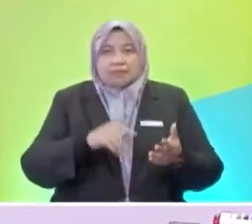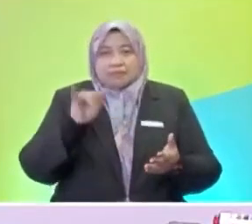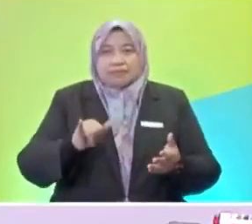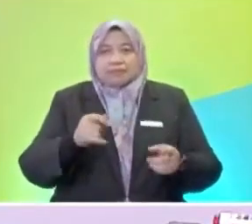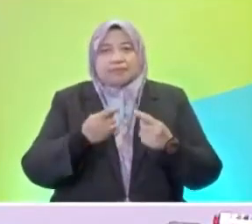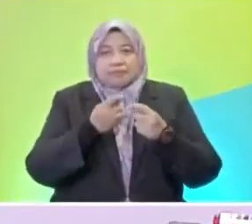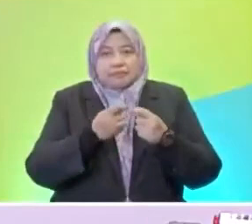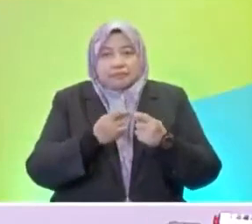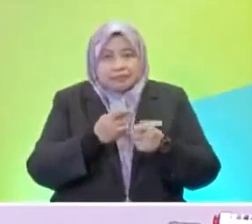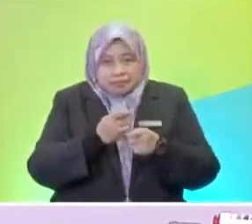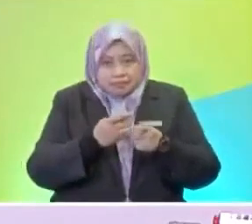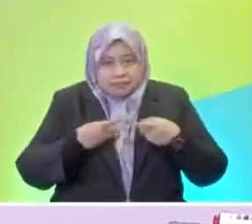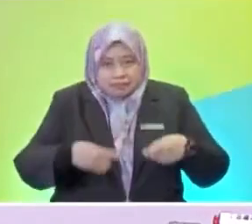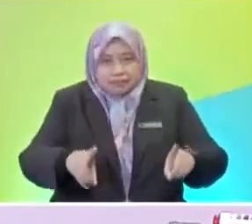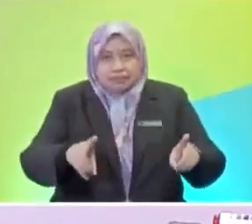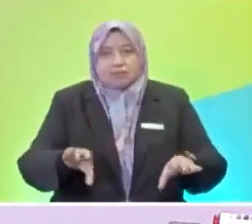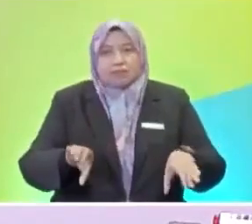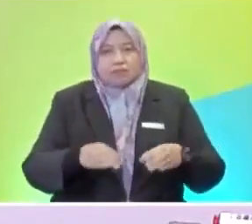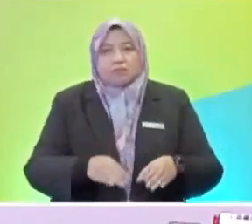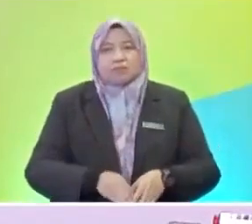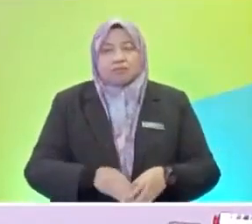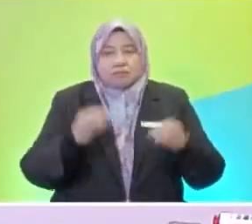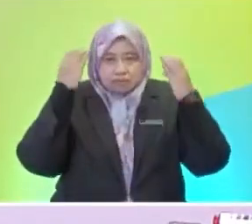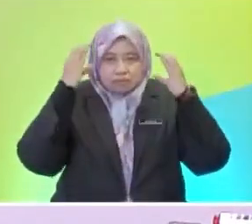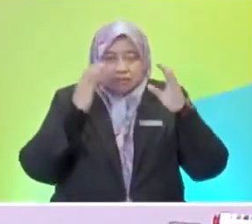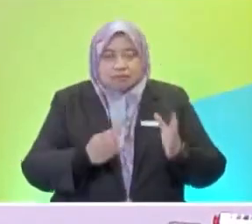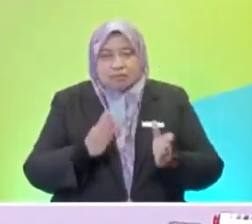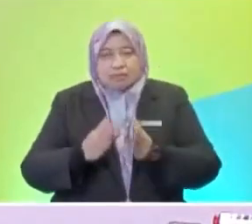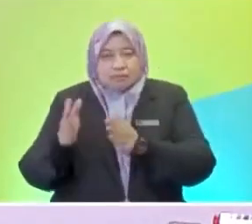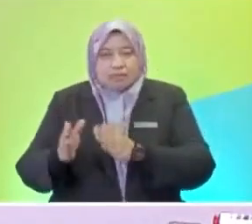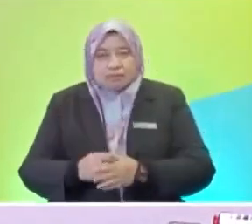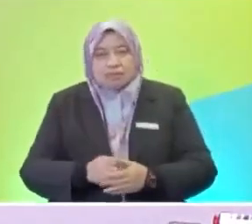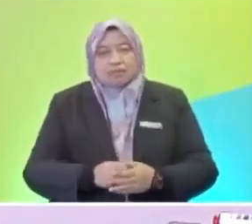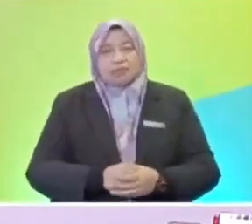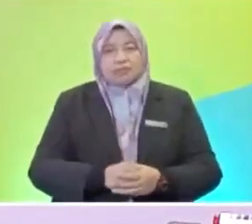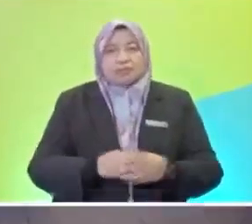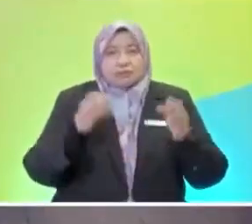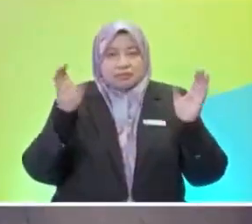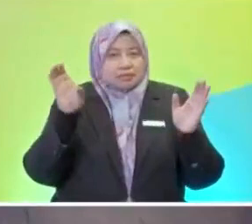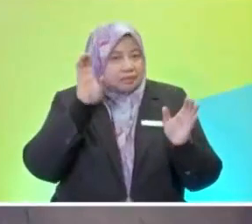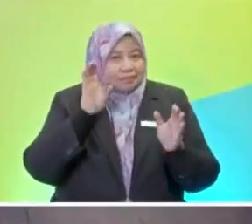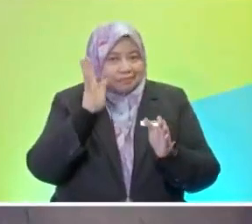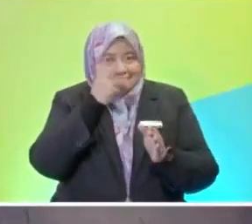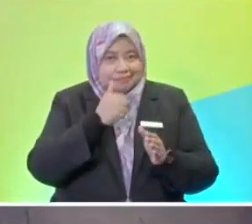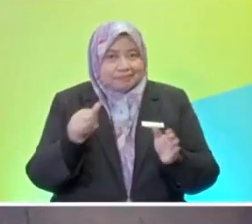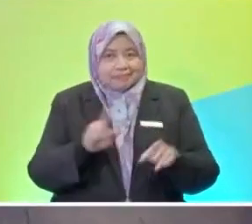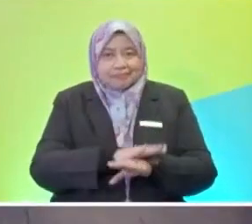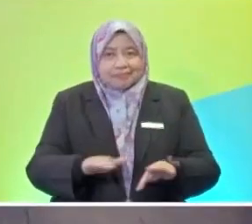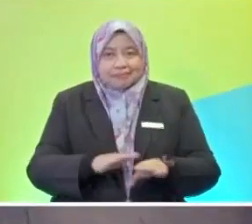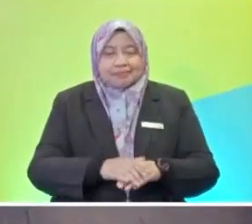nampaknya kan kawan-kawan enggak Mau nyusun sesuatu lah Bapak cantik tak cantik